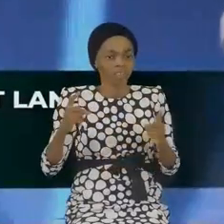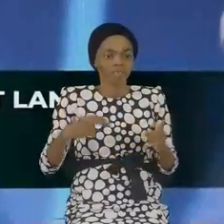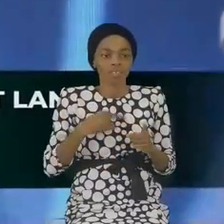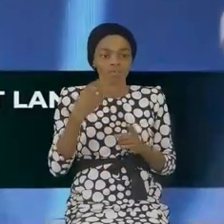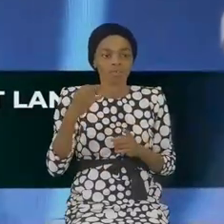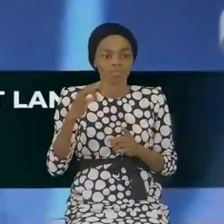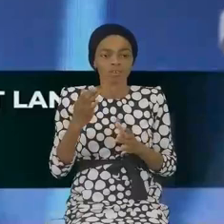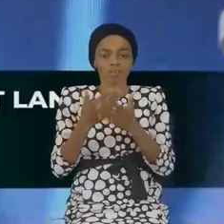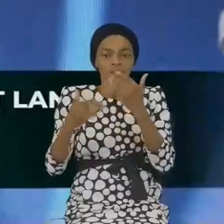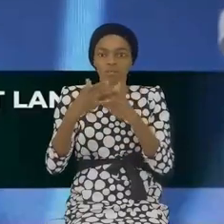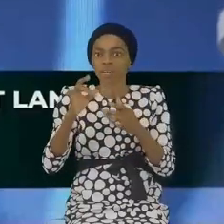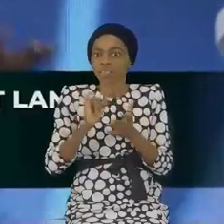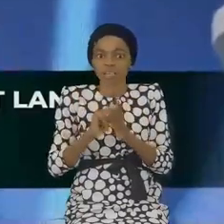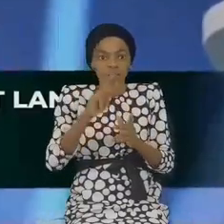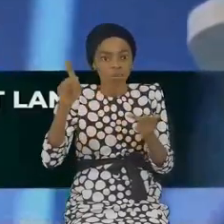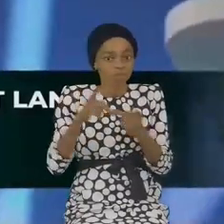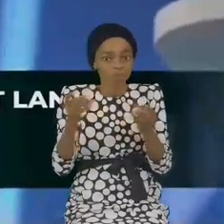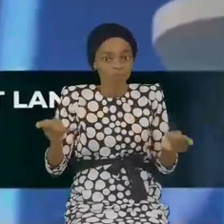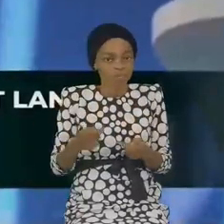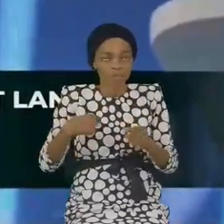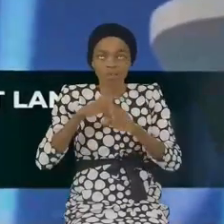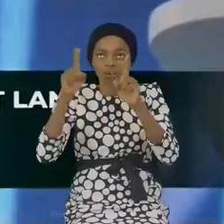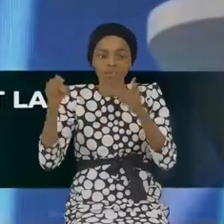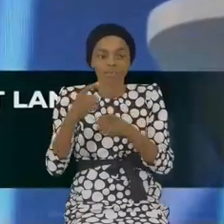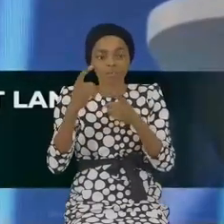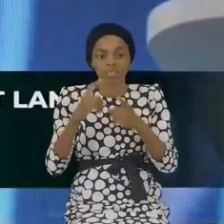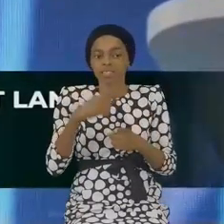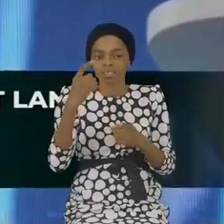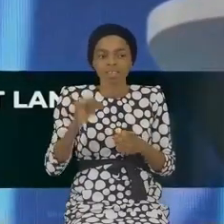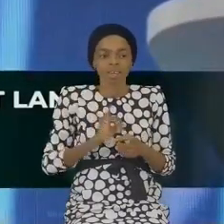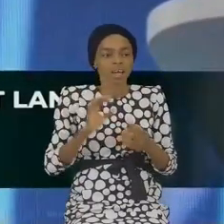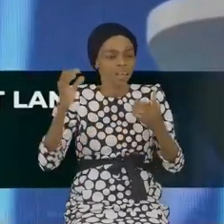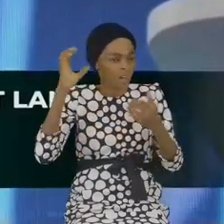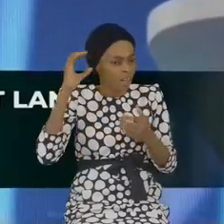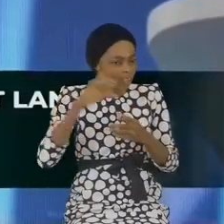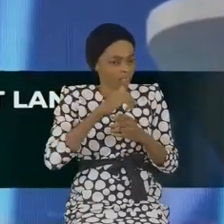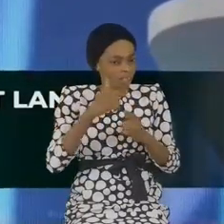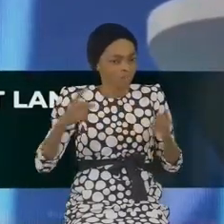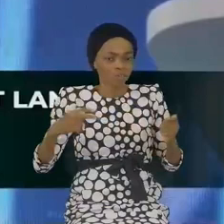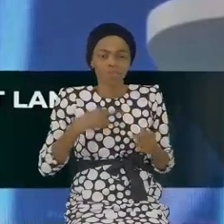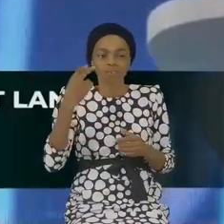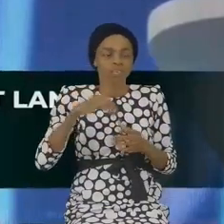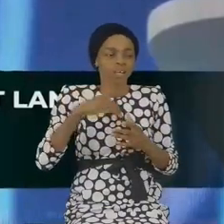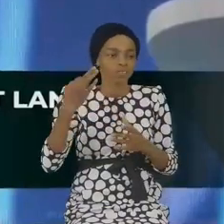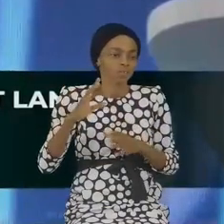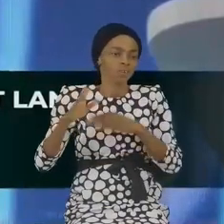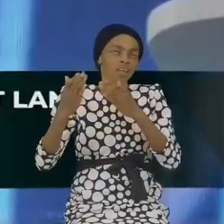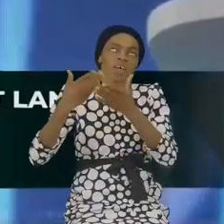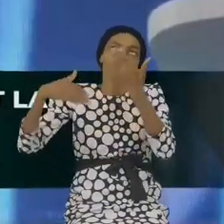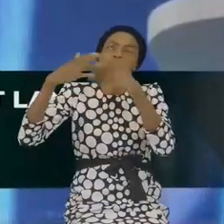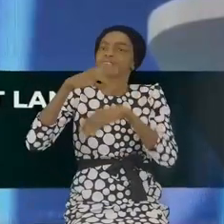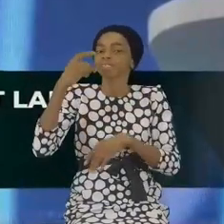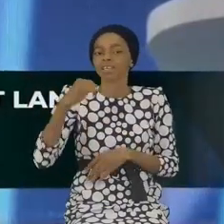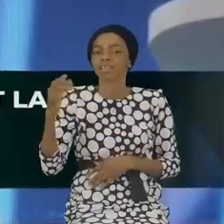éternel où nous allons. Vers chapitre 21, 3, et j'entendis du trône une forte voix qui disait, voici